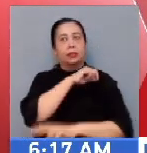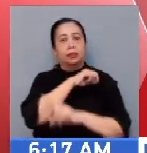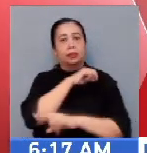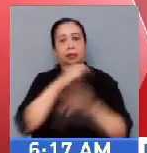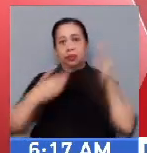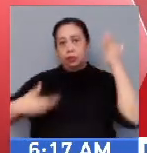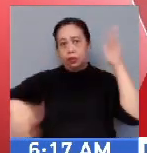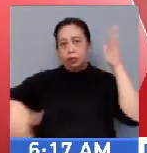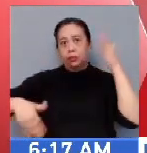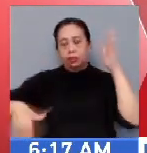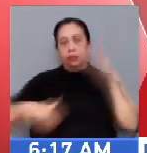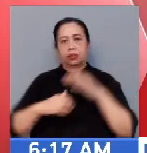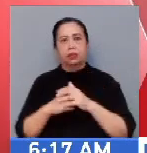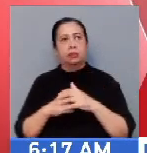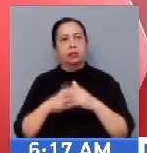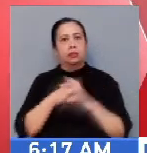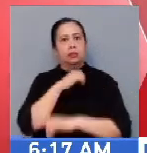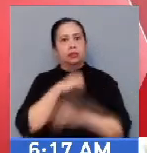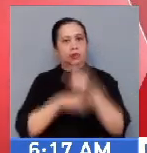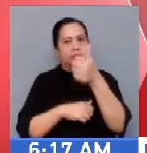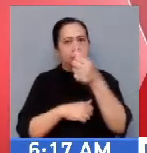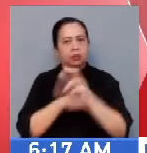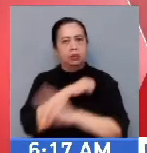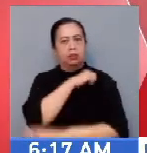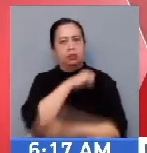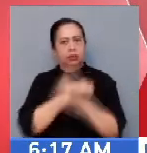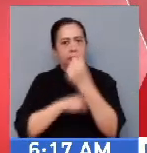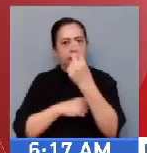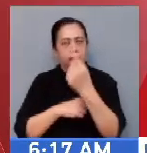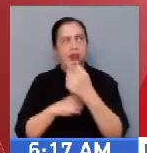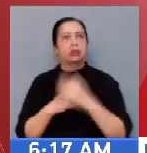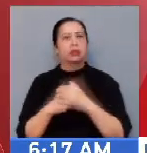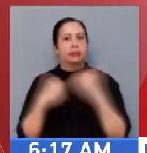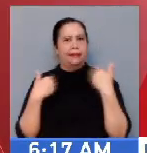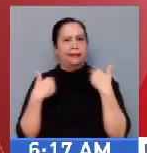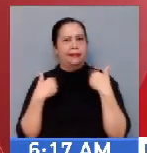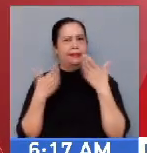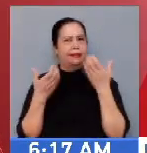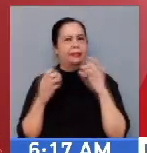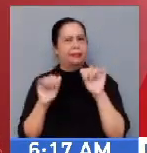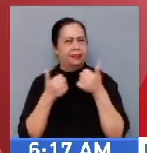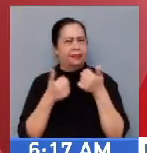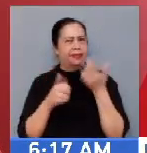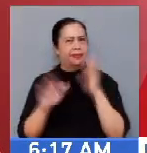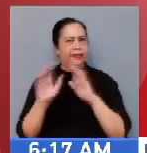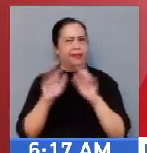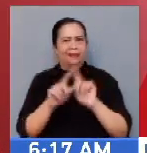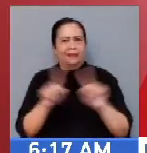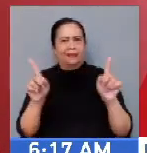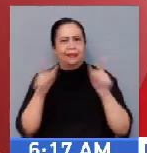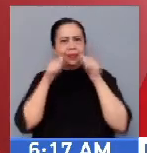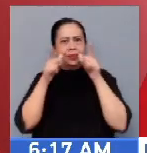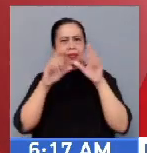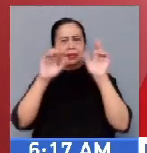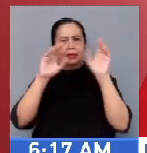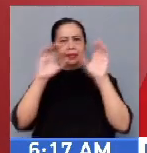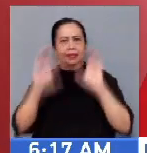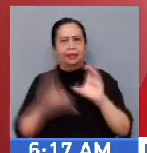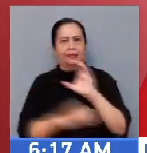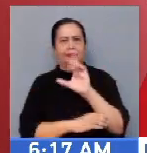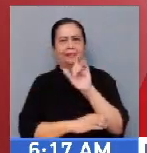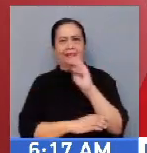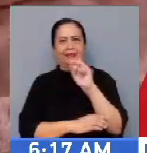sa region 10 saka sa region 11. Although medyo may challenges lang po kasi iba naman po kasi ang klima ng pinanggalingan ng patatas.